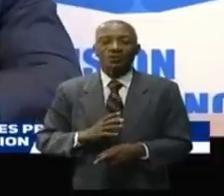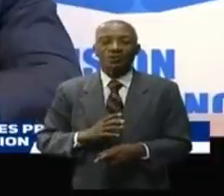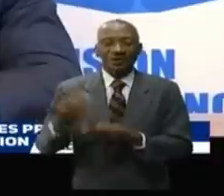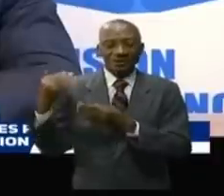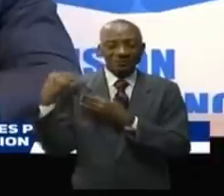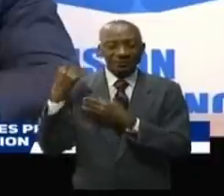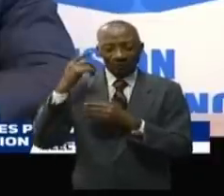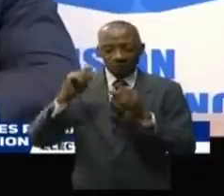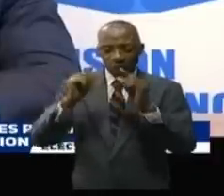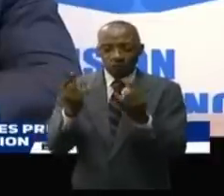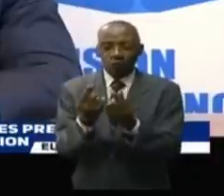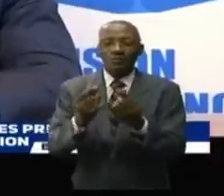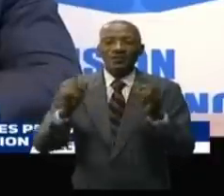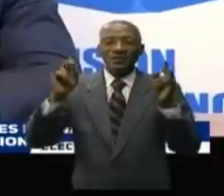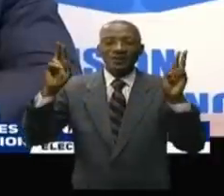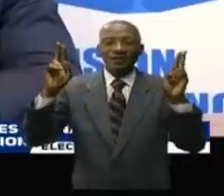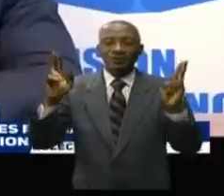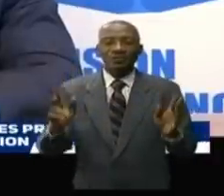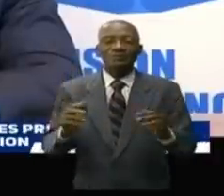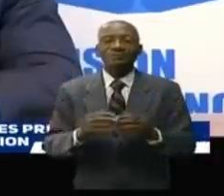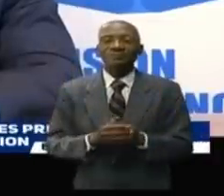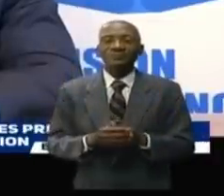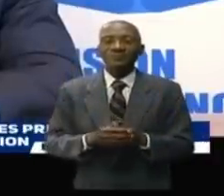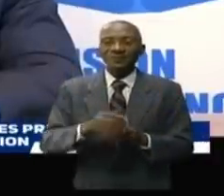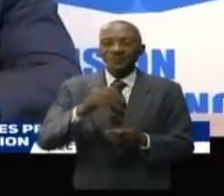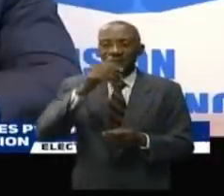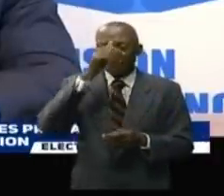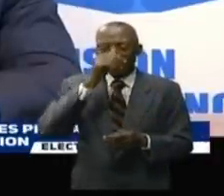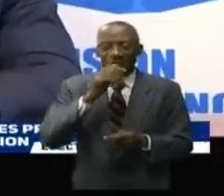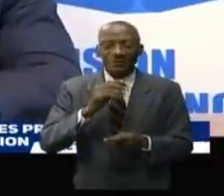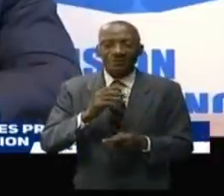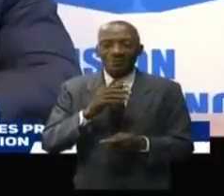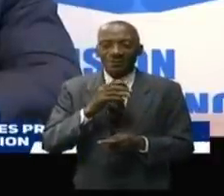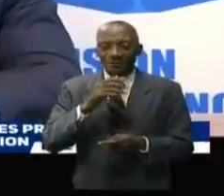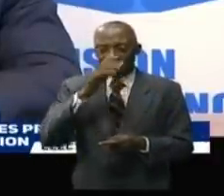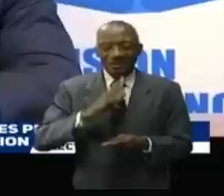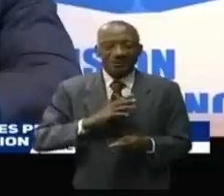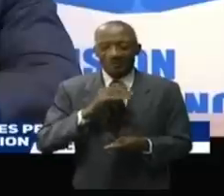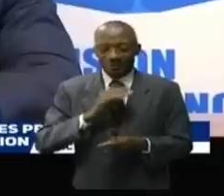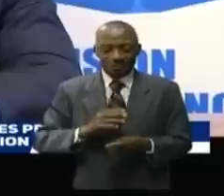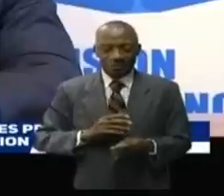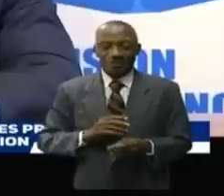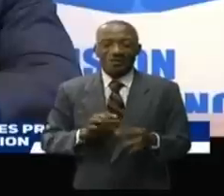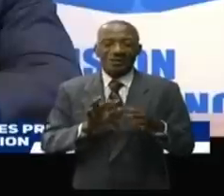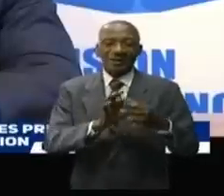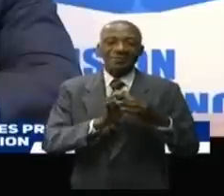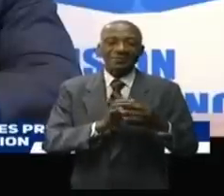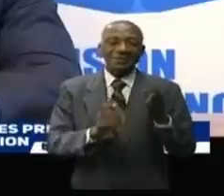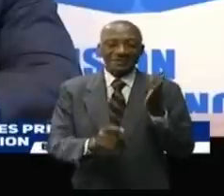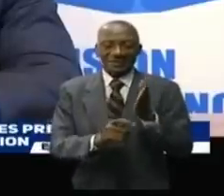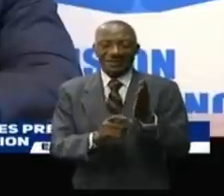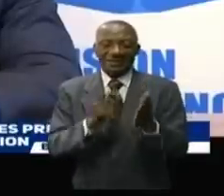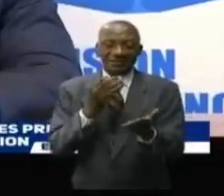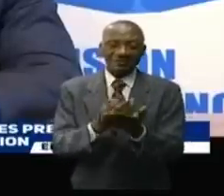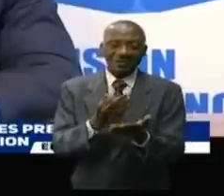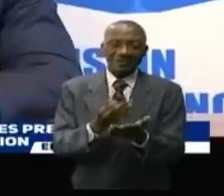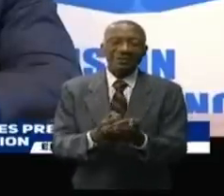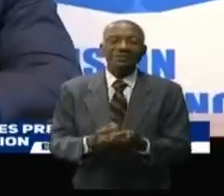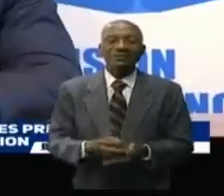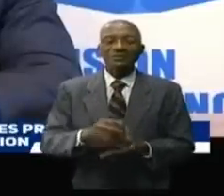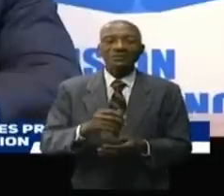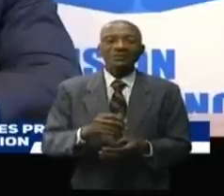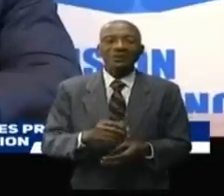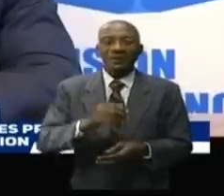religieuses, mesdames et messieurs les partenaires techniques et financiers, mesdames et